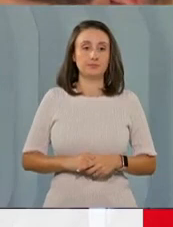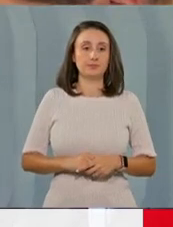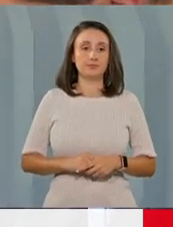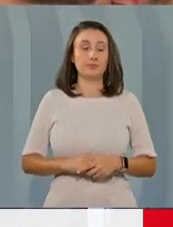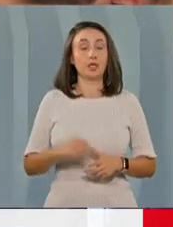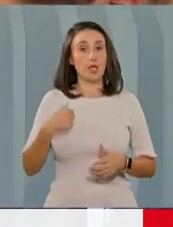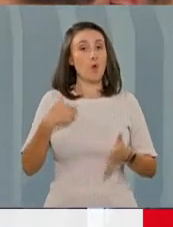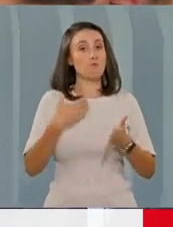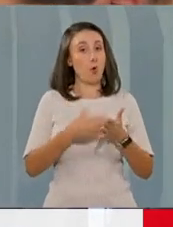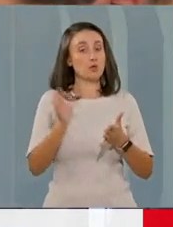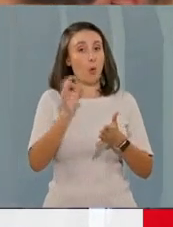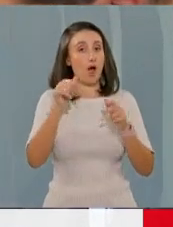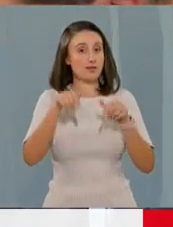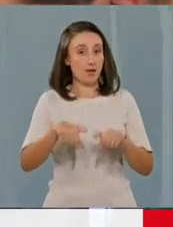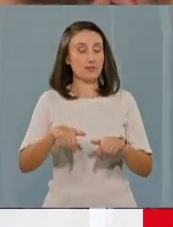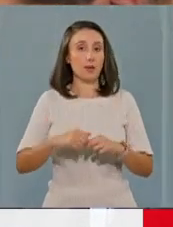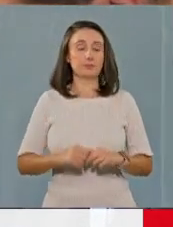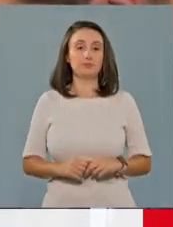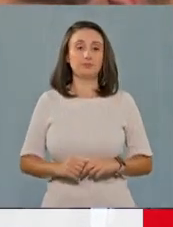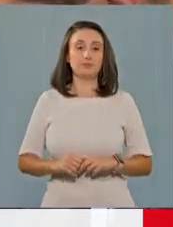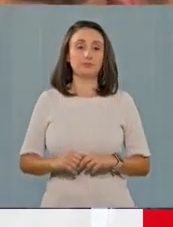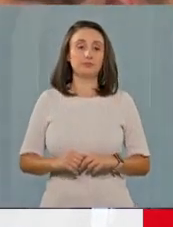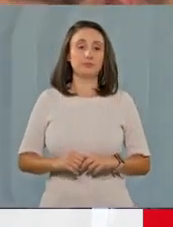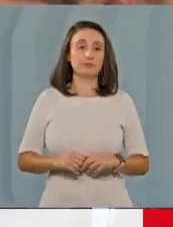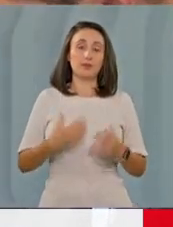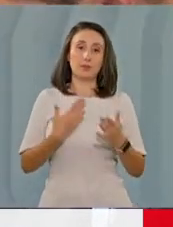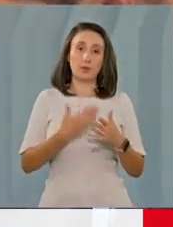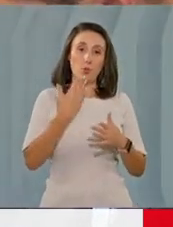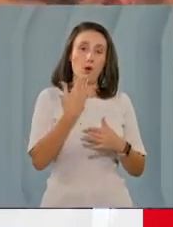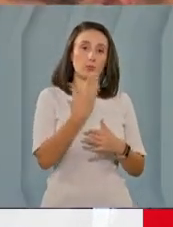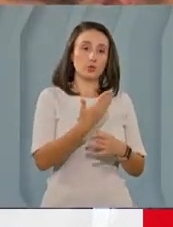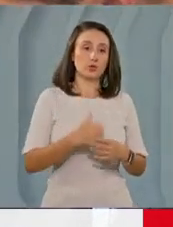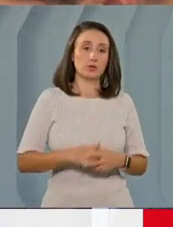Folosesc această oportunitate pentru a mulțumi